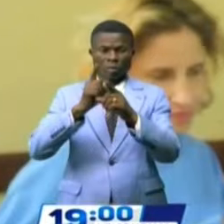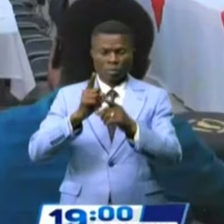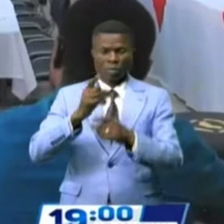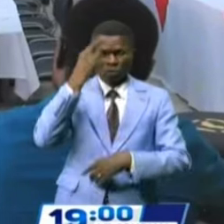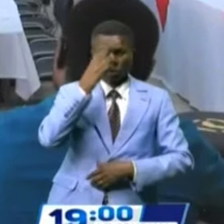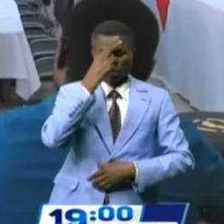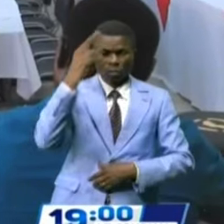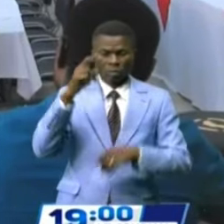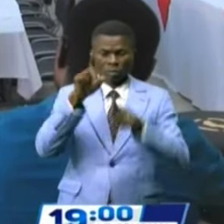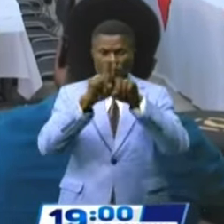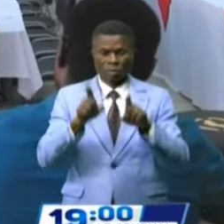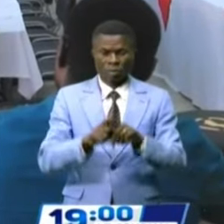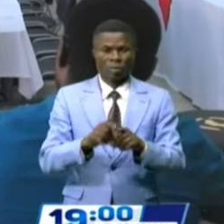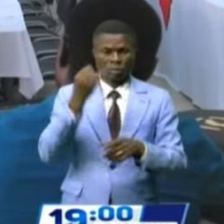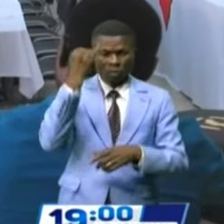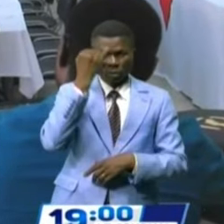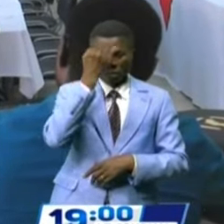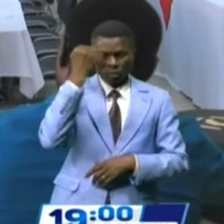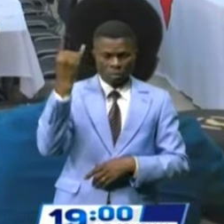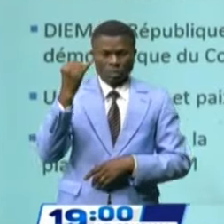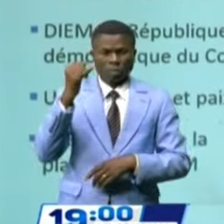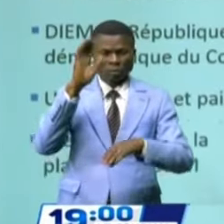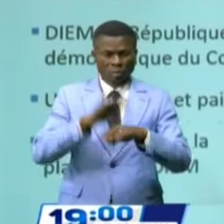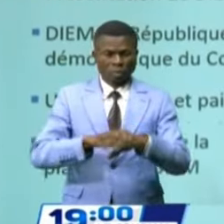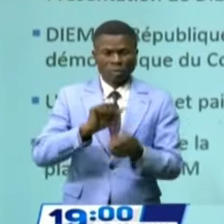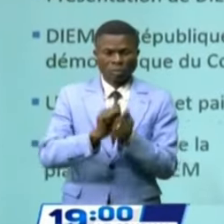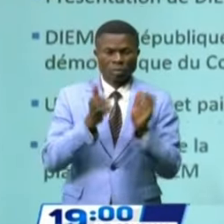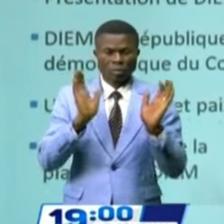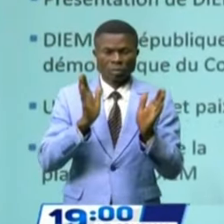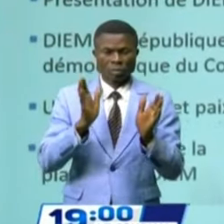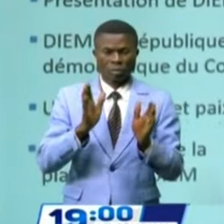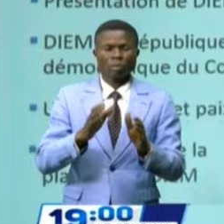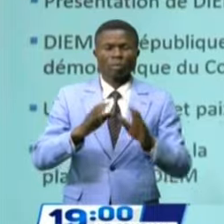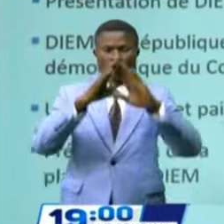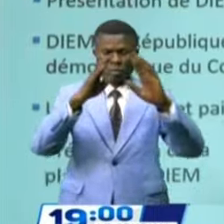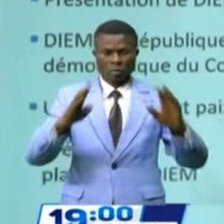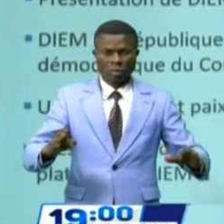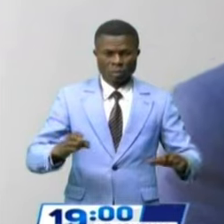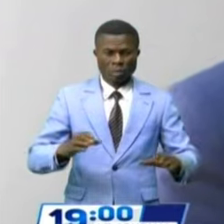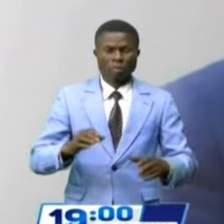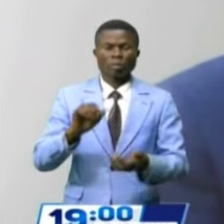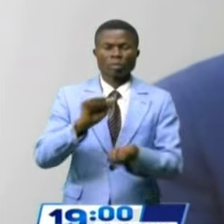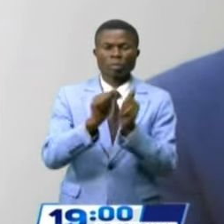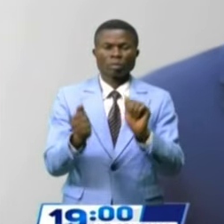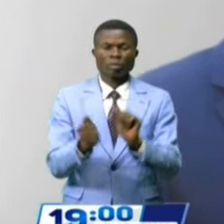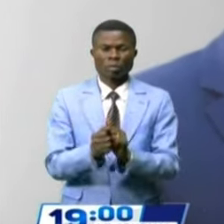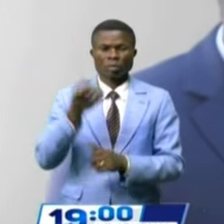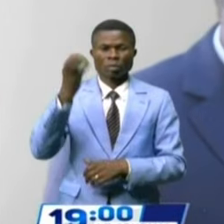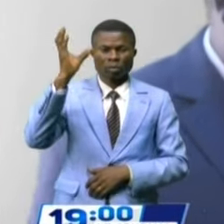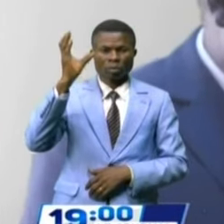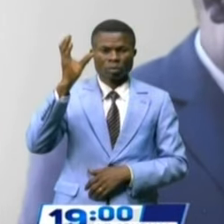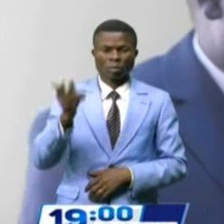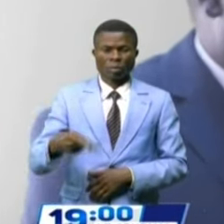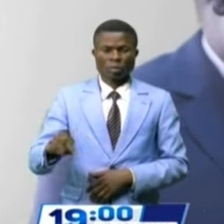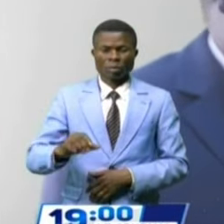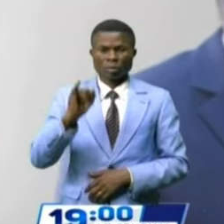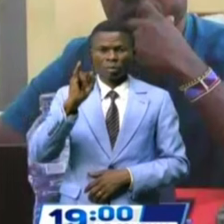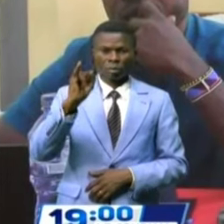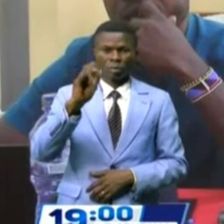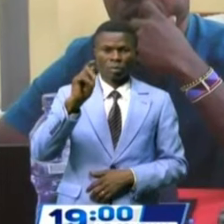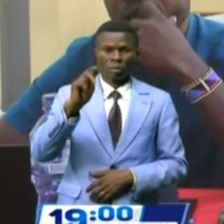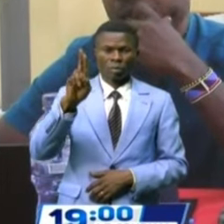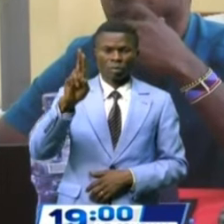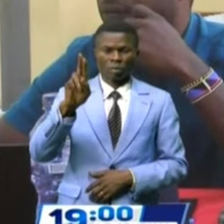Italie était axé sur la situation précaire des ménages dans les territoires de Mambasa, dans la province de l'Ituri suite